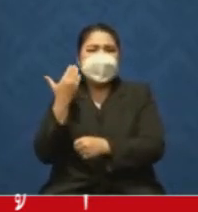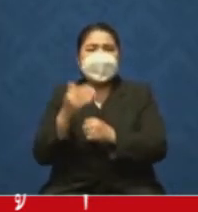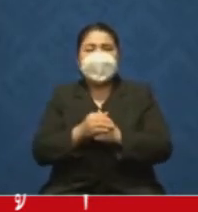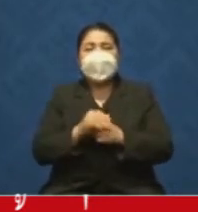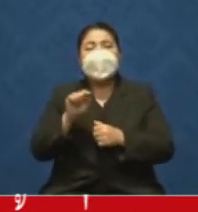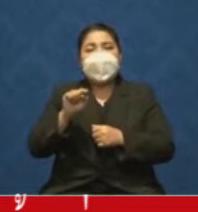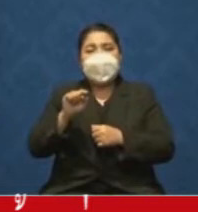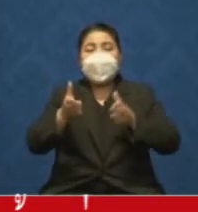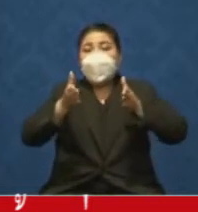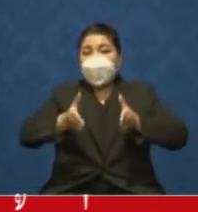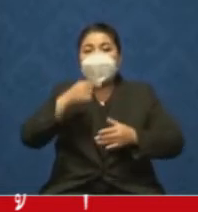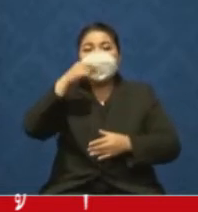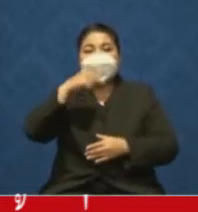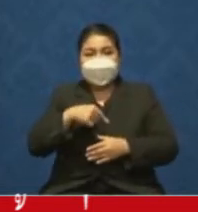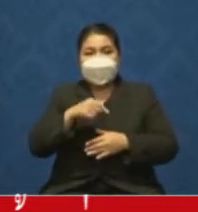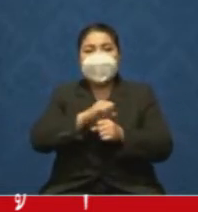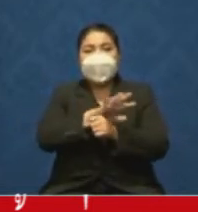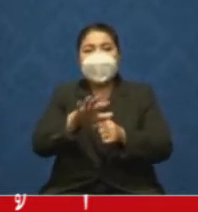มีคนไทยติดโควิด